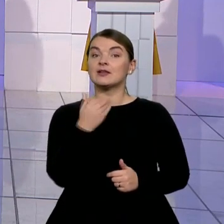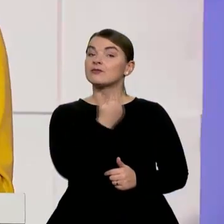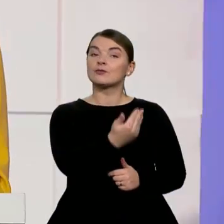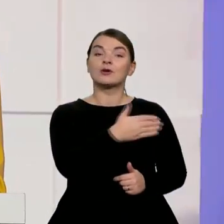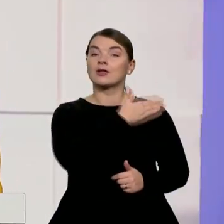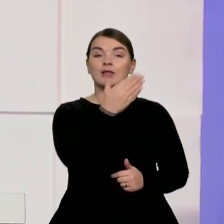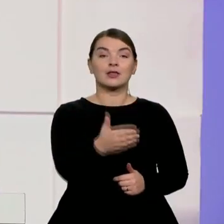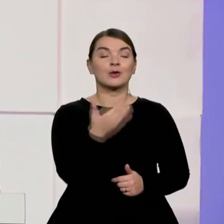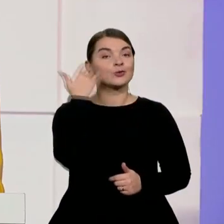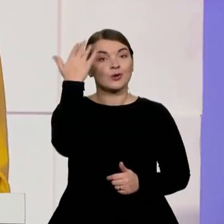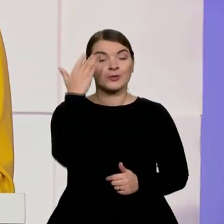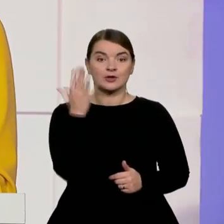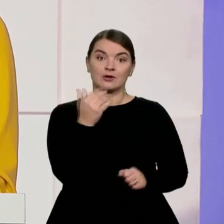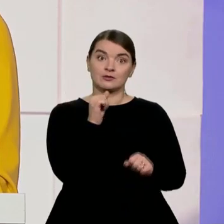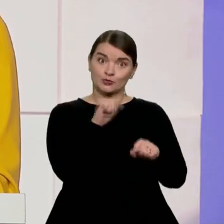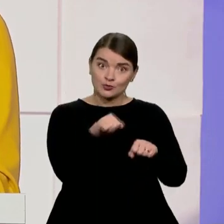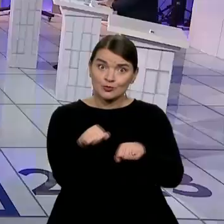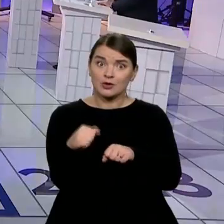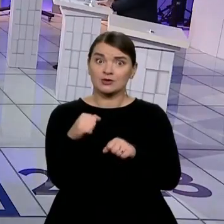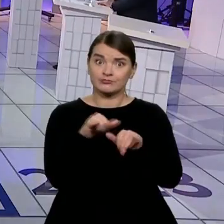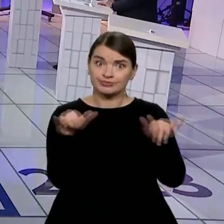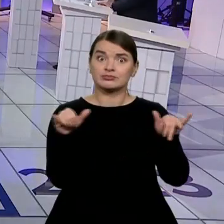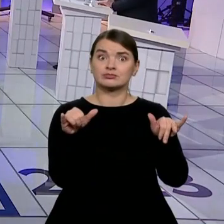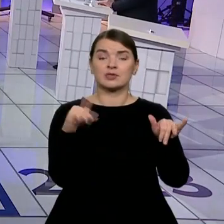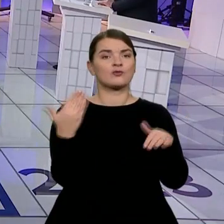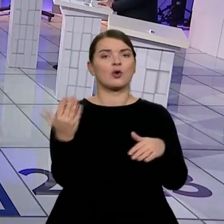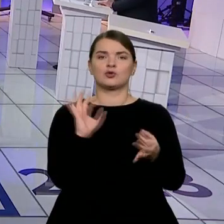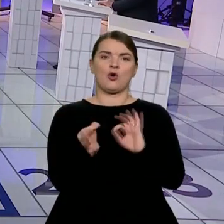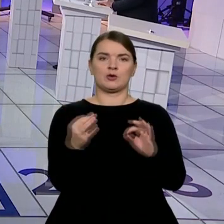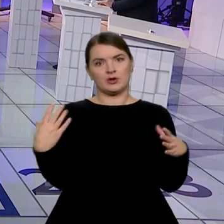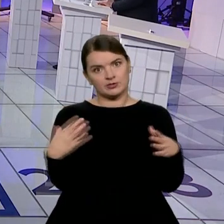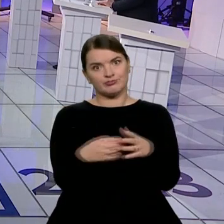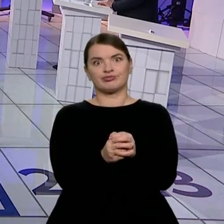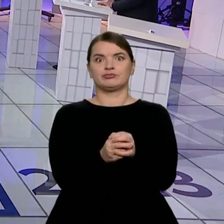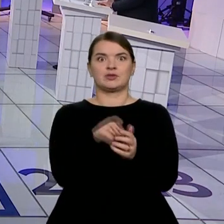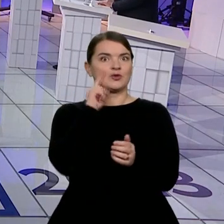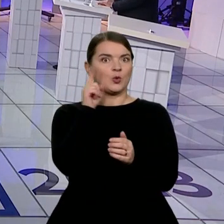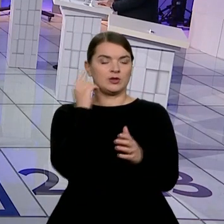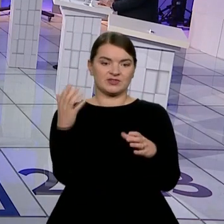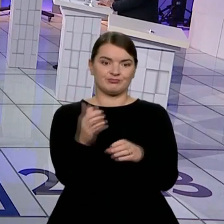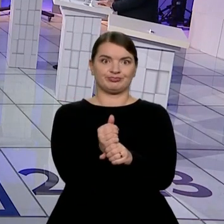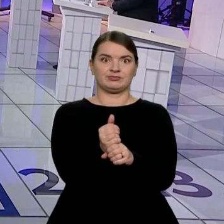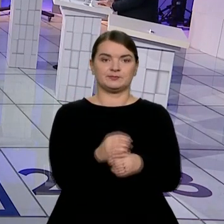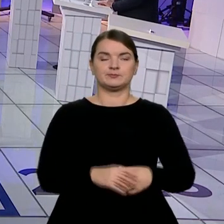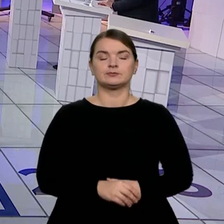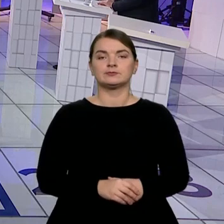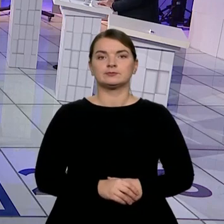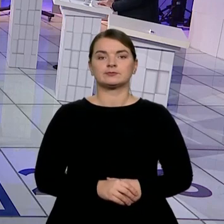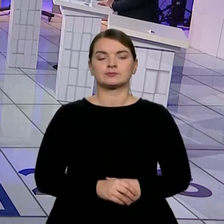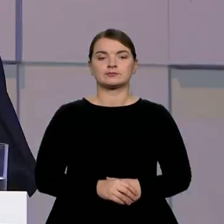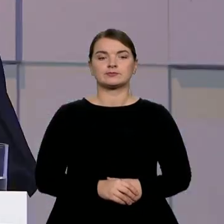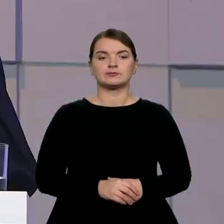čia galimybių, ar vis dėlto tai yra natūralus procesas, kad to jaunimo nedaugėja? Na, turbūt į